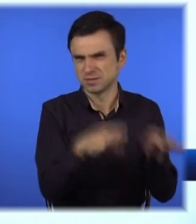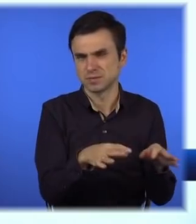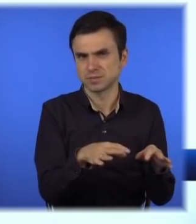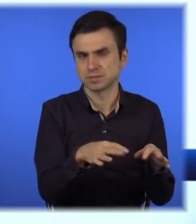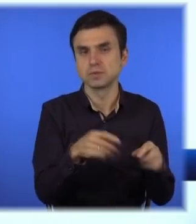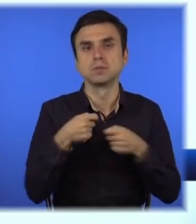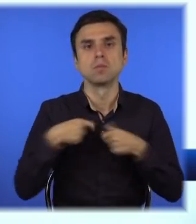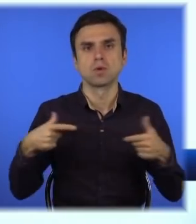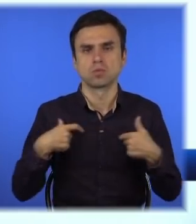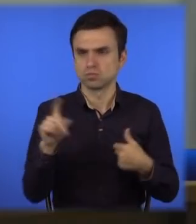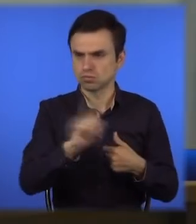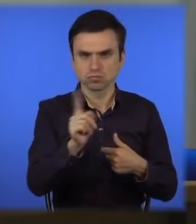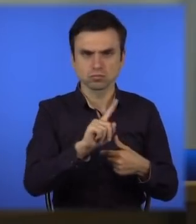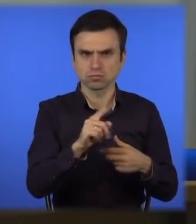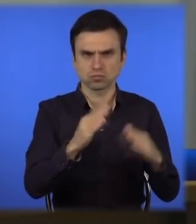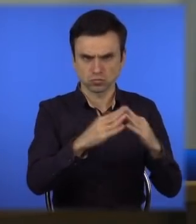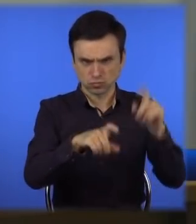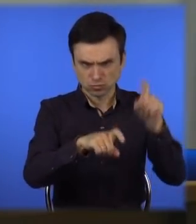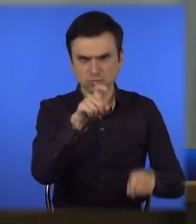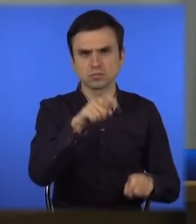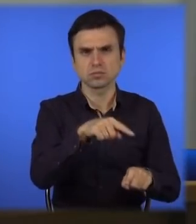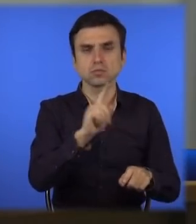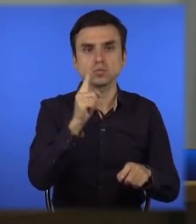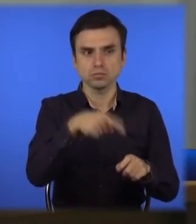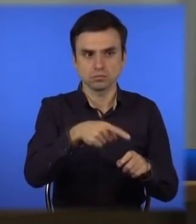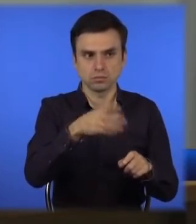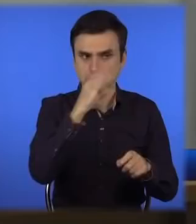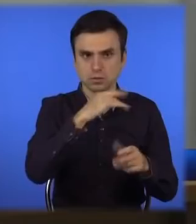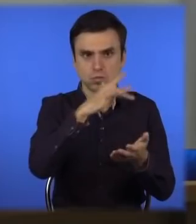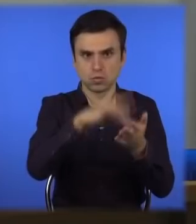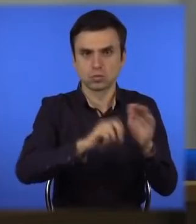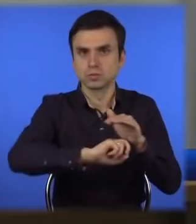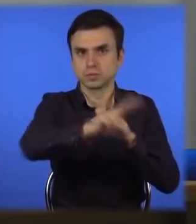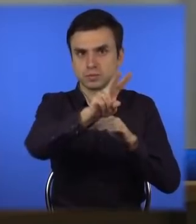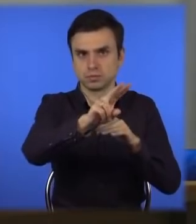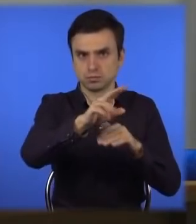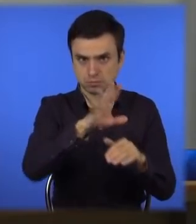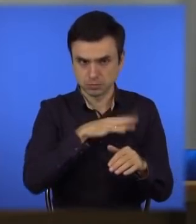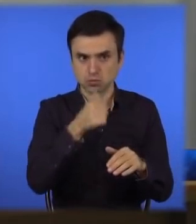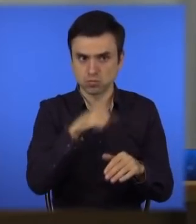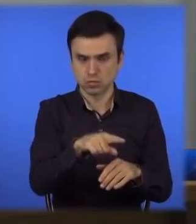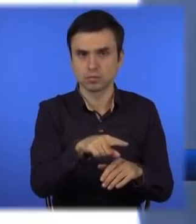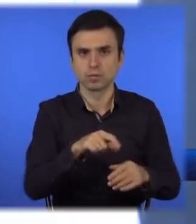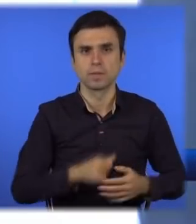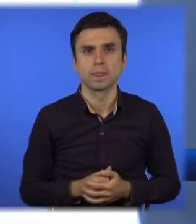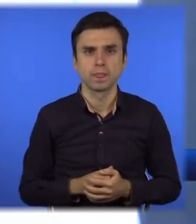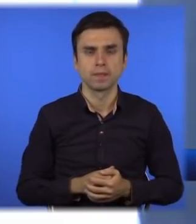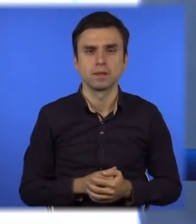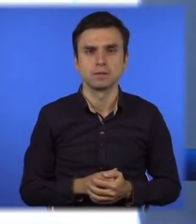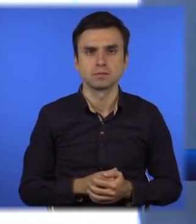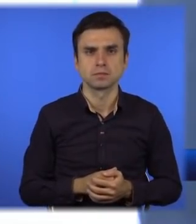Підсудний Островський вдарив журналіста в обличчя і перебував за це під домашнім арештом. Проте Феміда вирішила